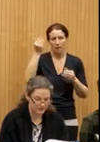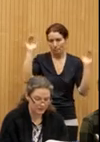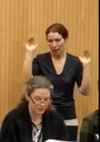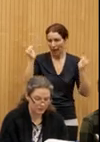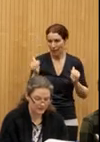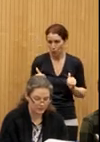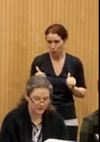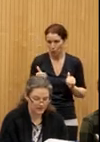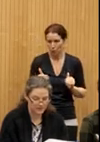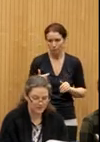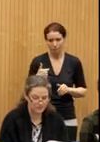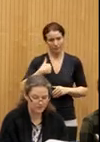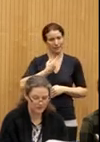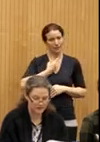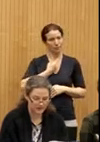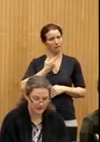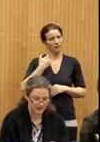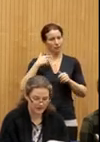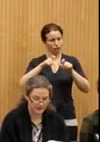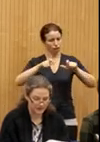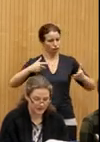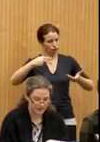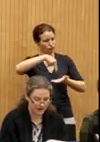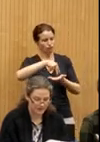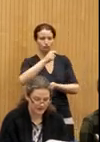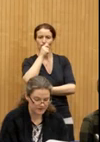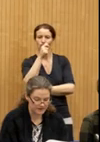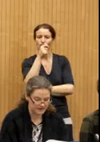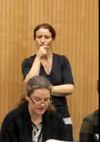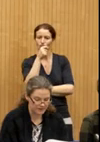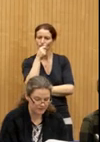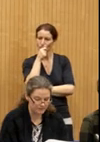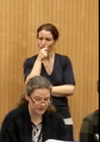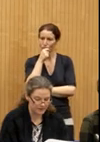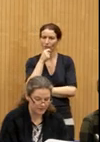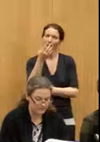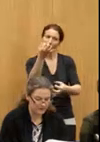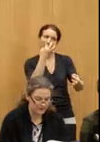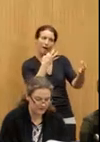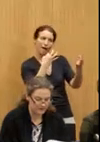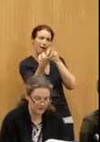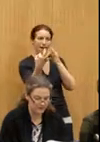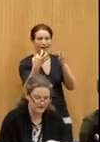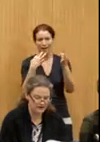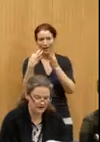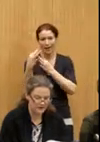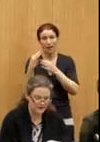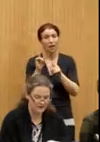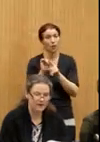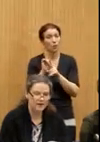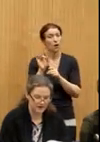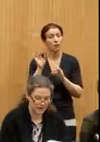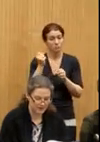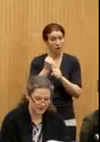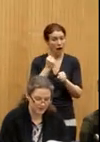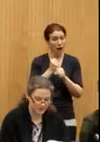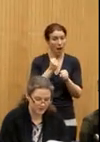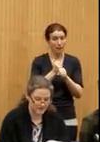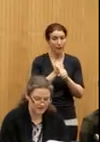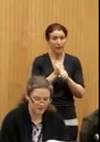ich auf einem Podium interviewt wurde. Dabei beantwortete ich, für wen wir bei unserer Arbeit